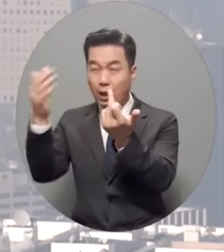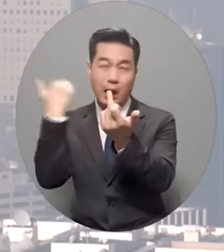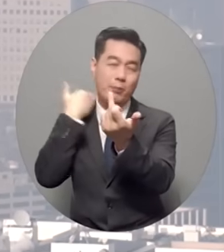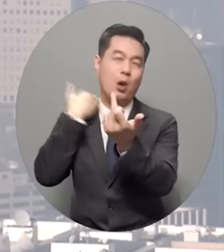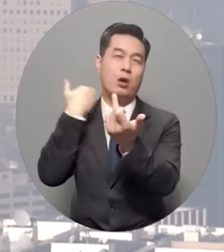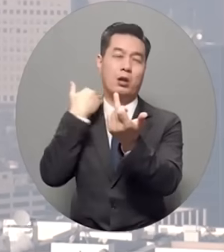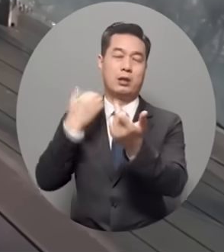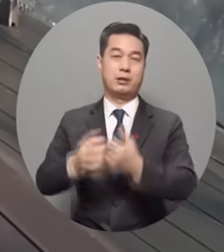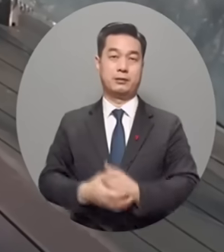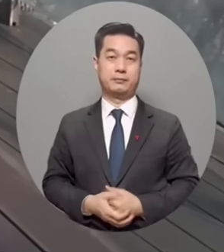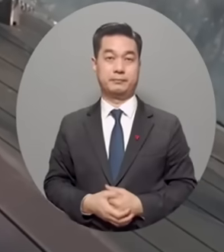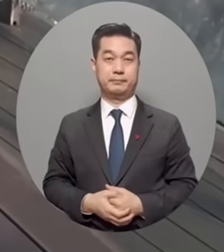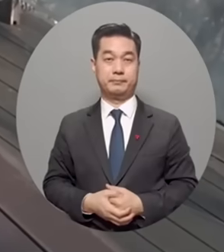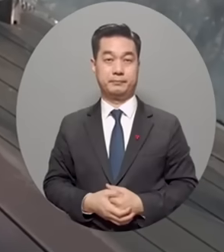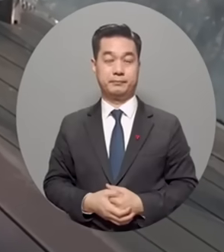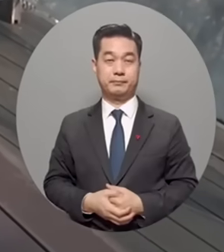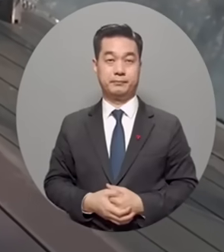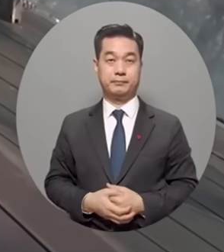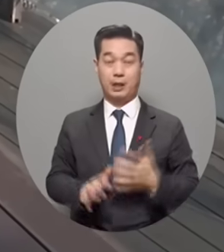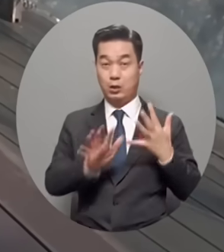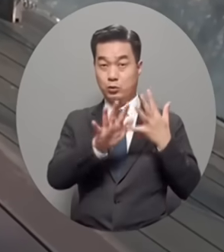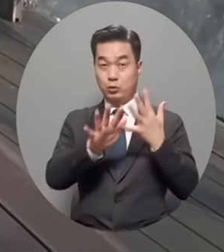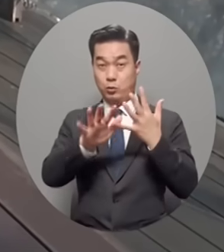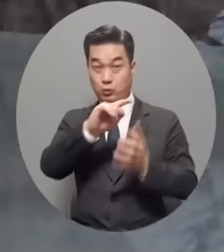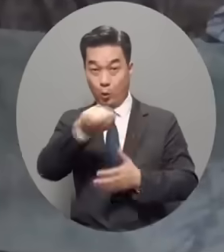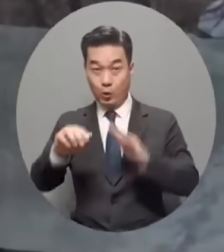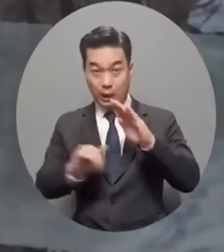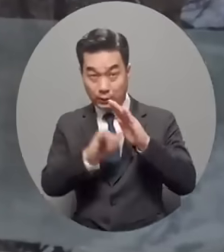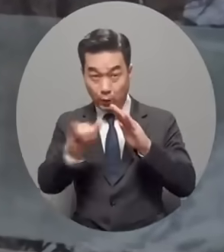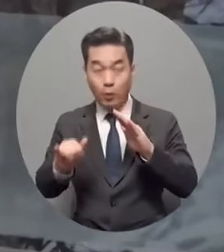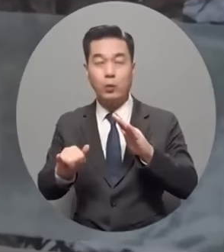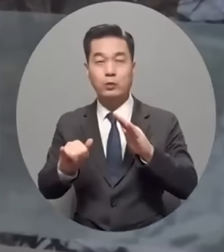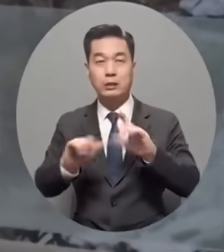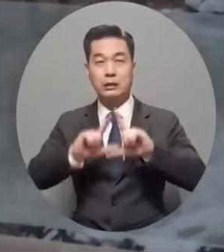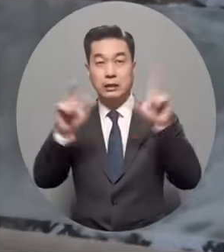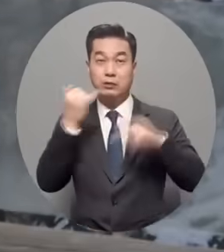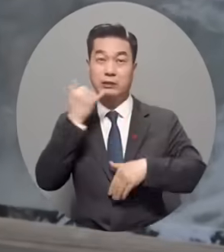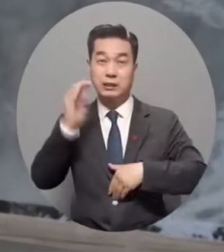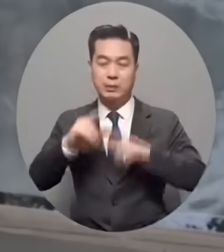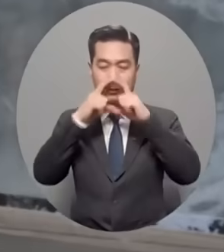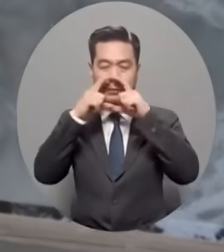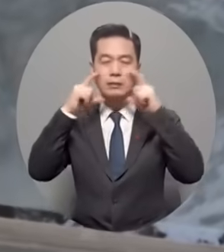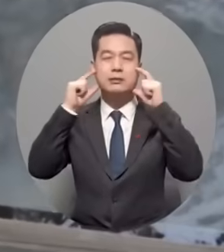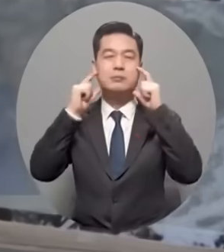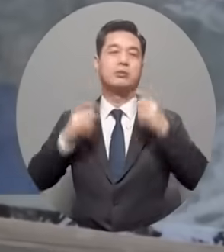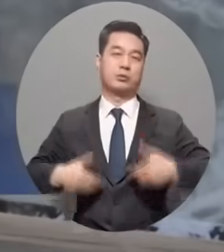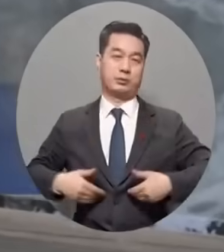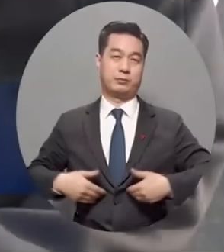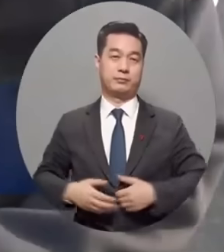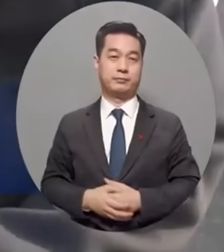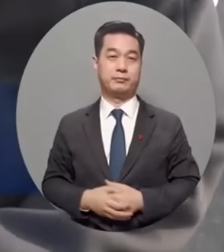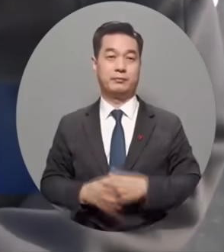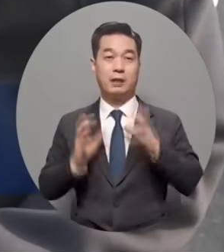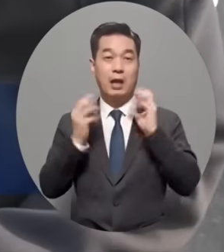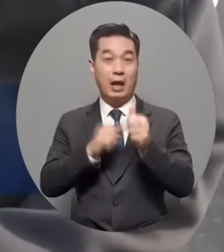없습니다. 나들이 나온 가족은 비교적 포근한 날씨에도 마스크를 써야 했습니다. 아기한테 넓은 광경